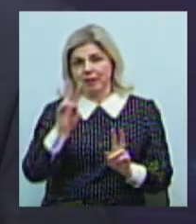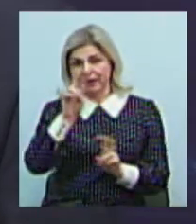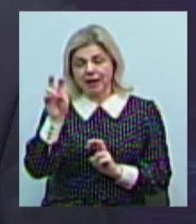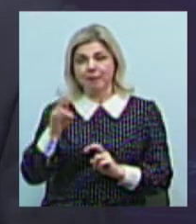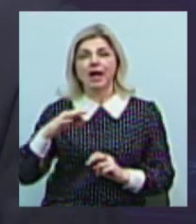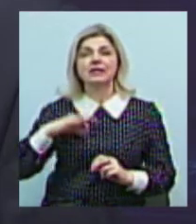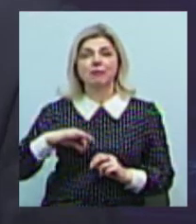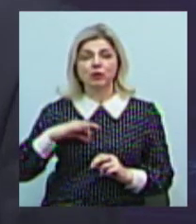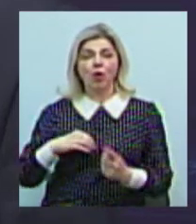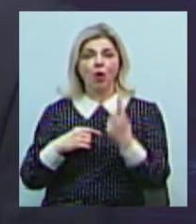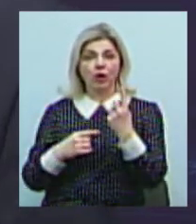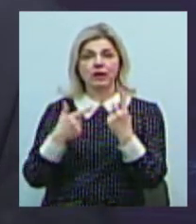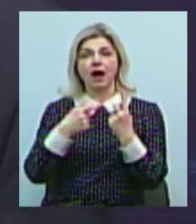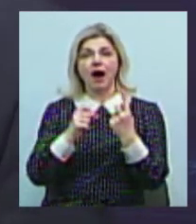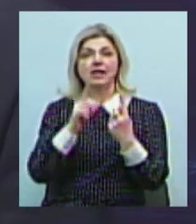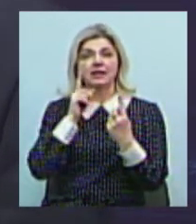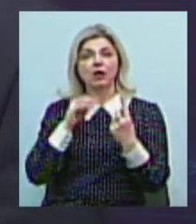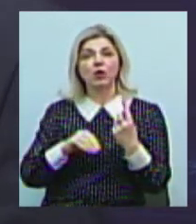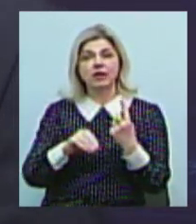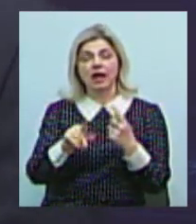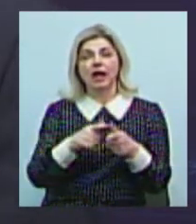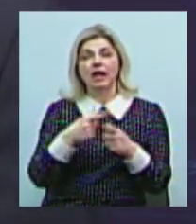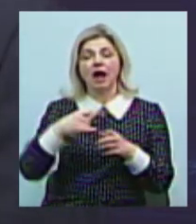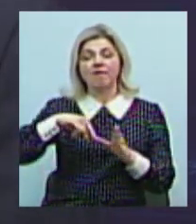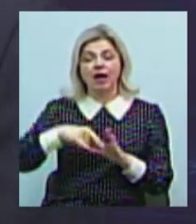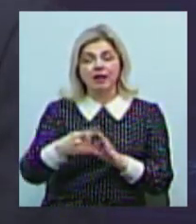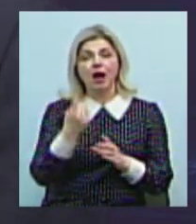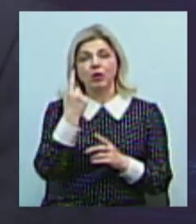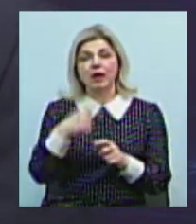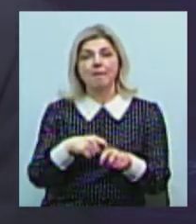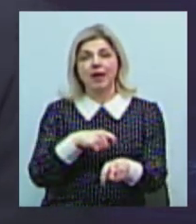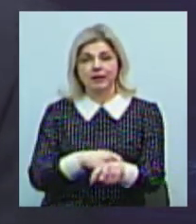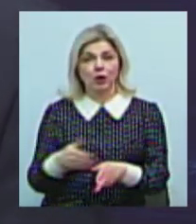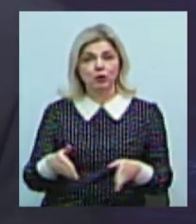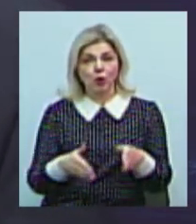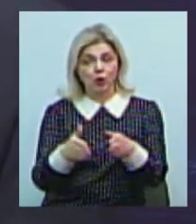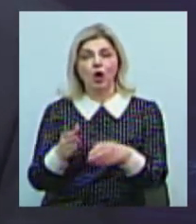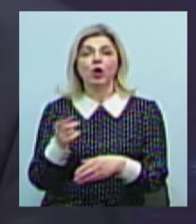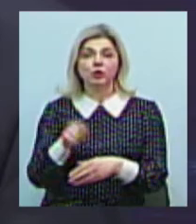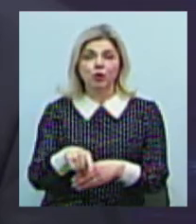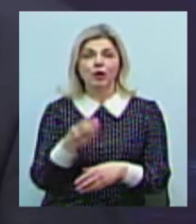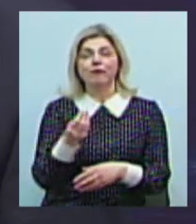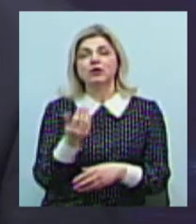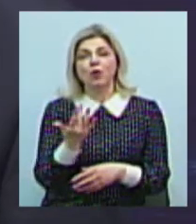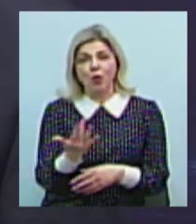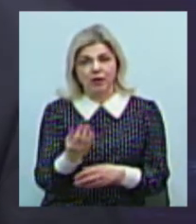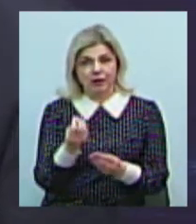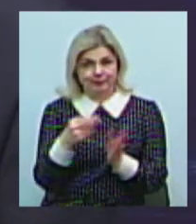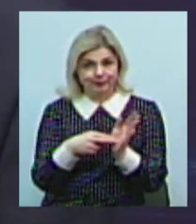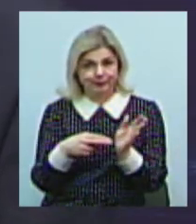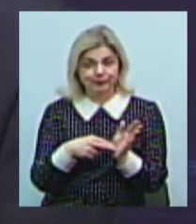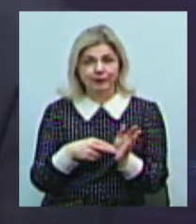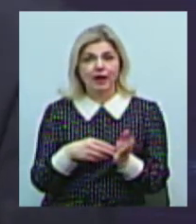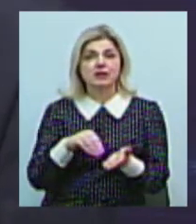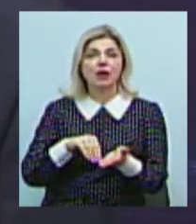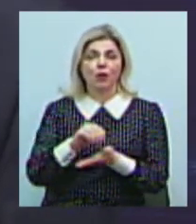эксплуатация 1 гектара зеленых насаждений или квадратного метра дорог, или то, во сколько обходится